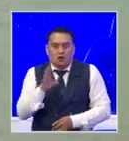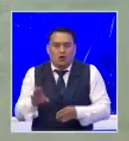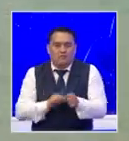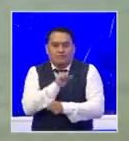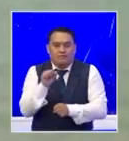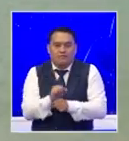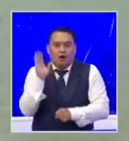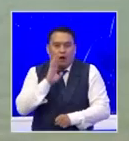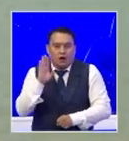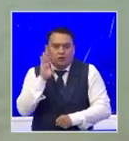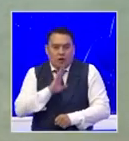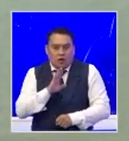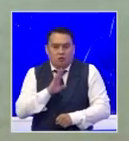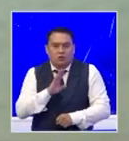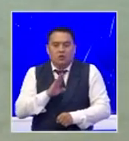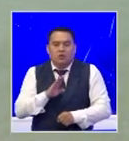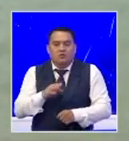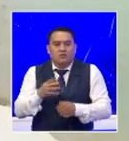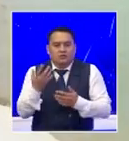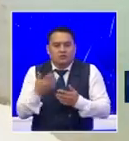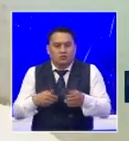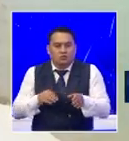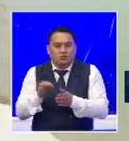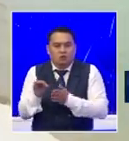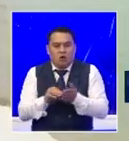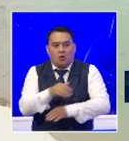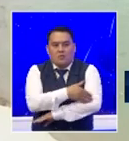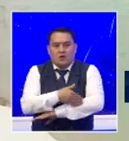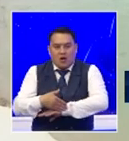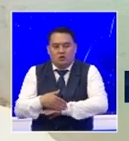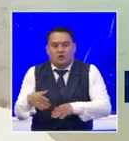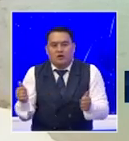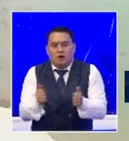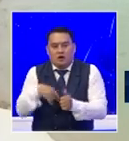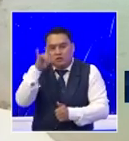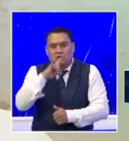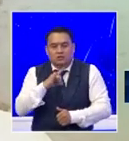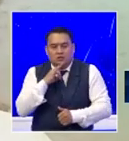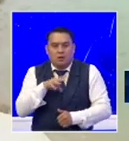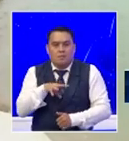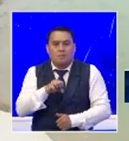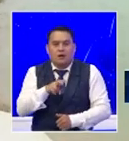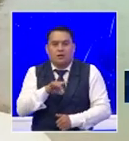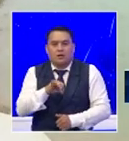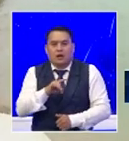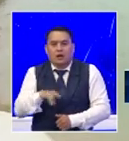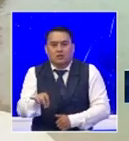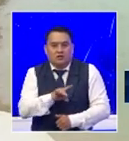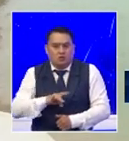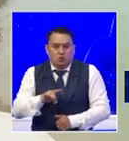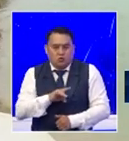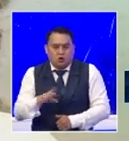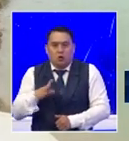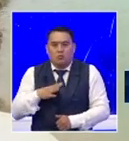Сардабинского водохранилища. За считанные часы вода достигла приграничные с Казахстаном села Мактааральского района